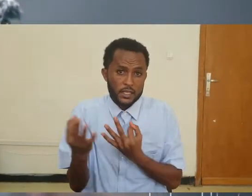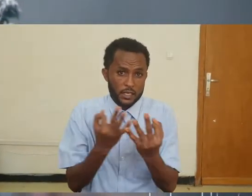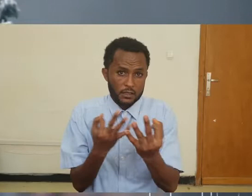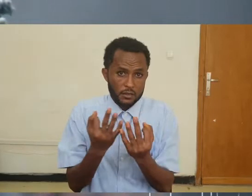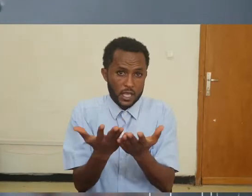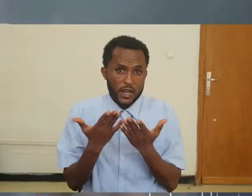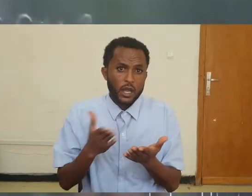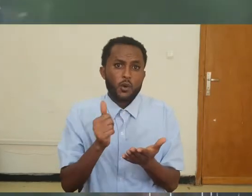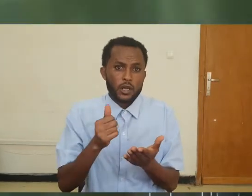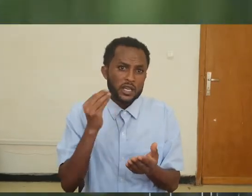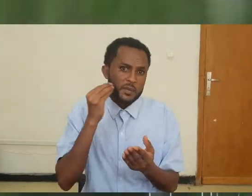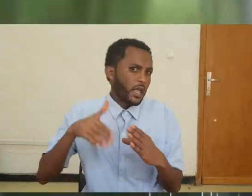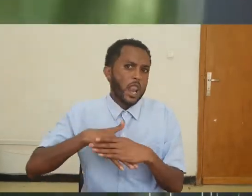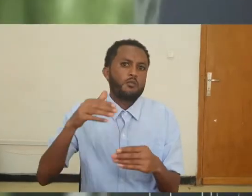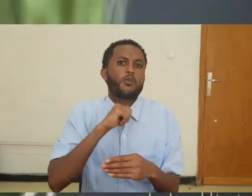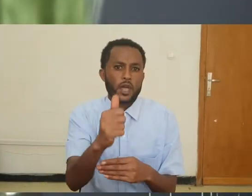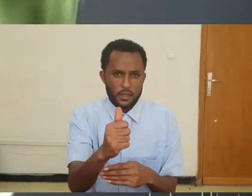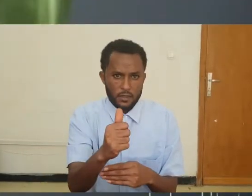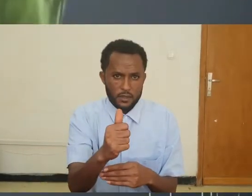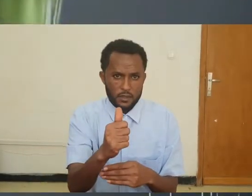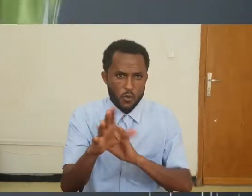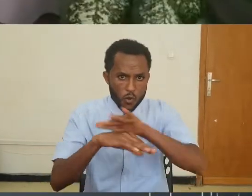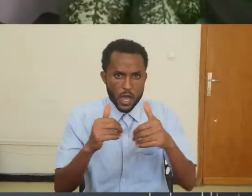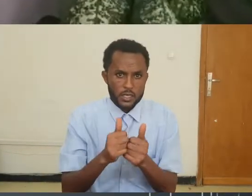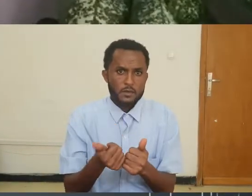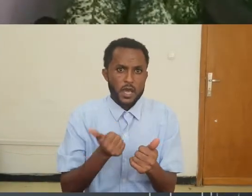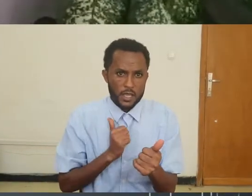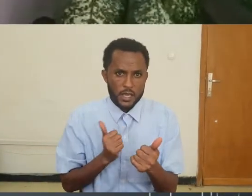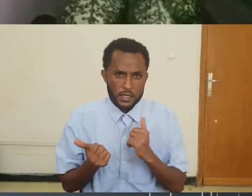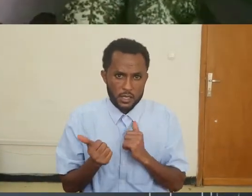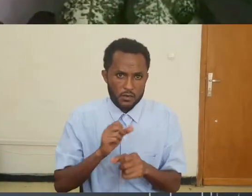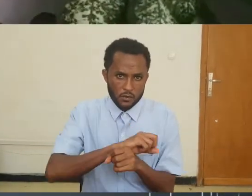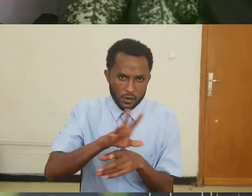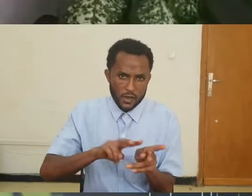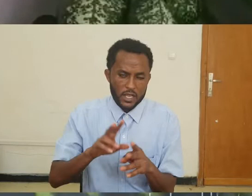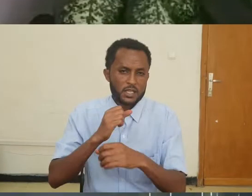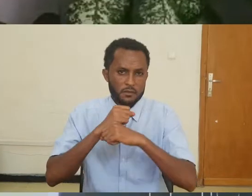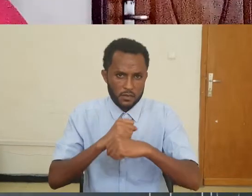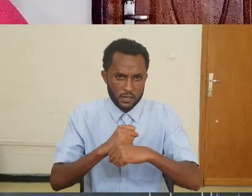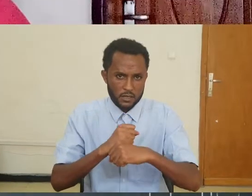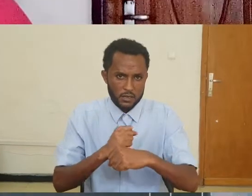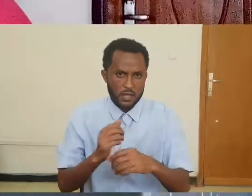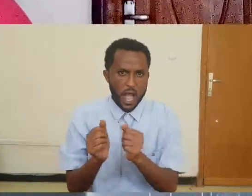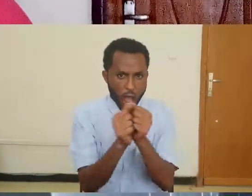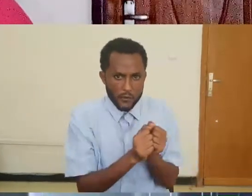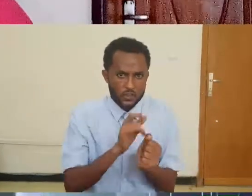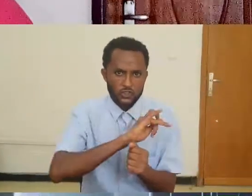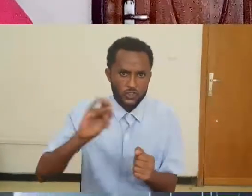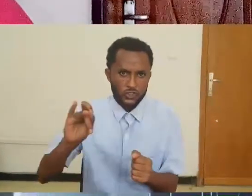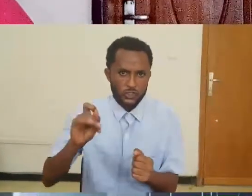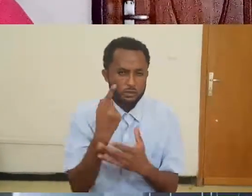ለሚወዱ ለምንወዳቸው በቤት በመቀመጥ አስፈላጊ ካልሆነ ከቤት አለመውጣት።